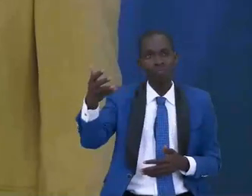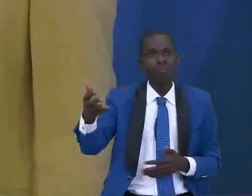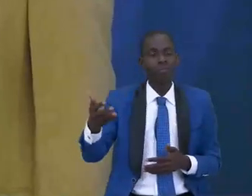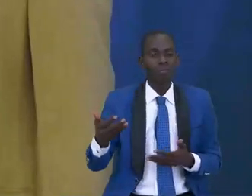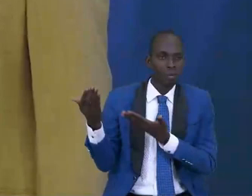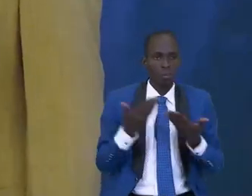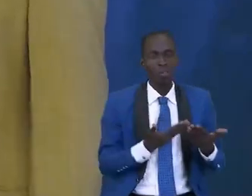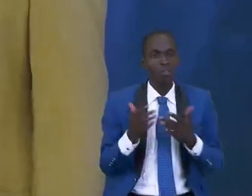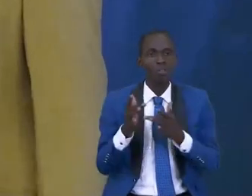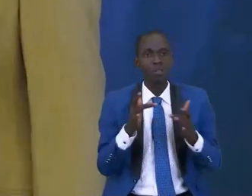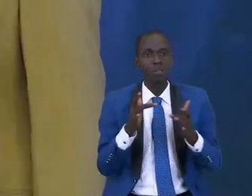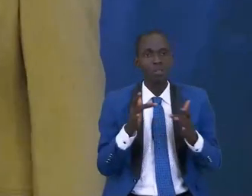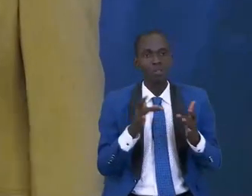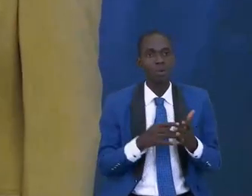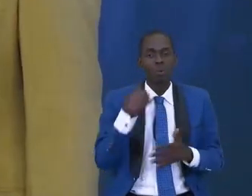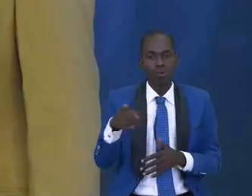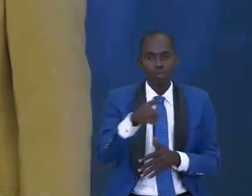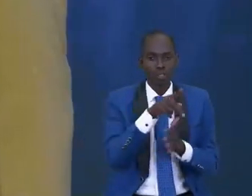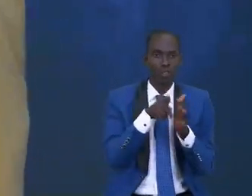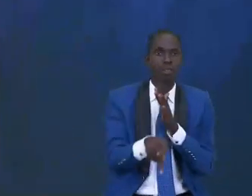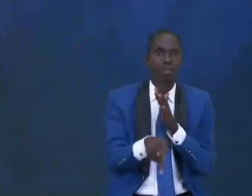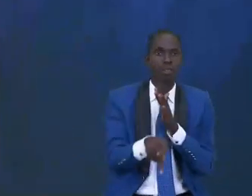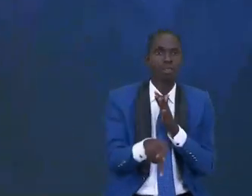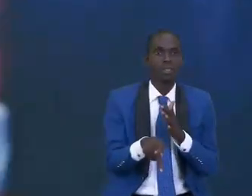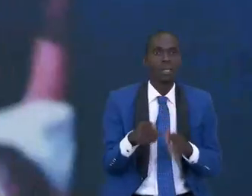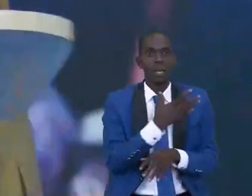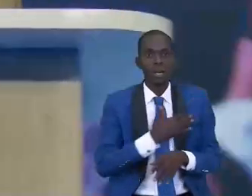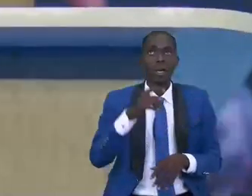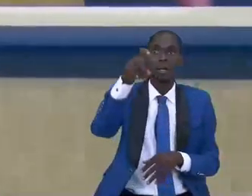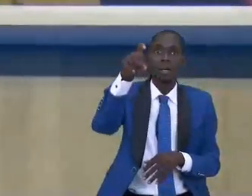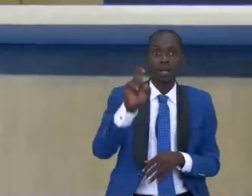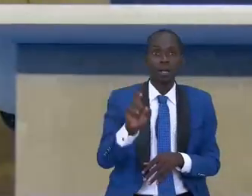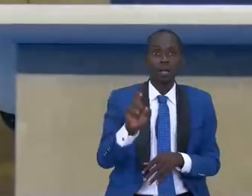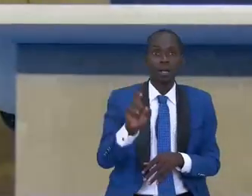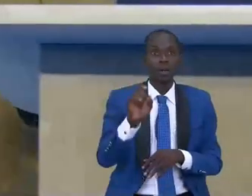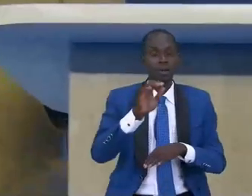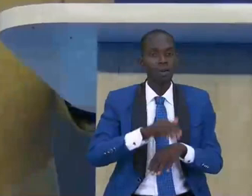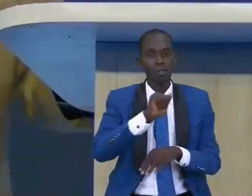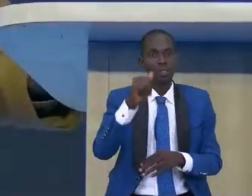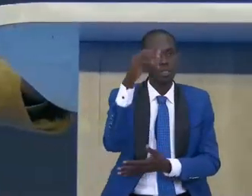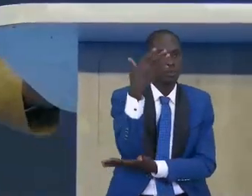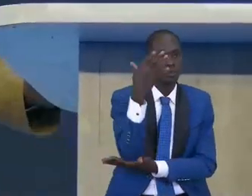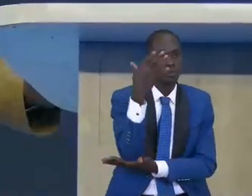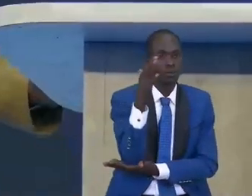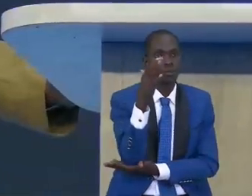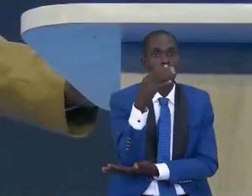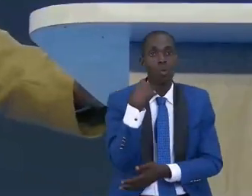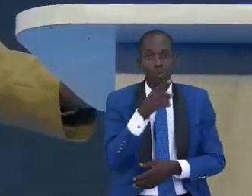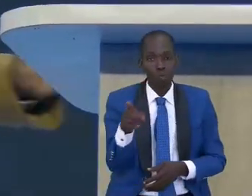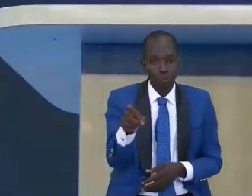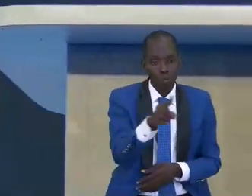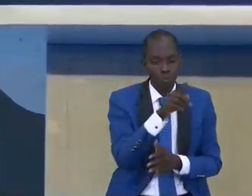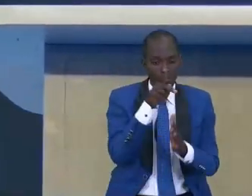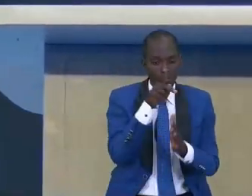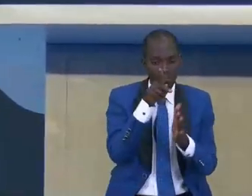Le Dieu de nos pères a ressuscité Jésus que vous avez tué en le pendant au bois.